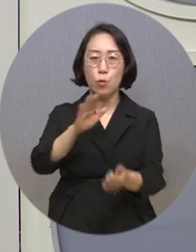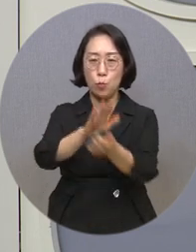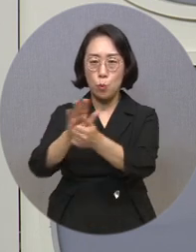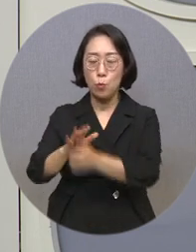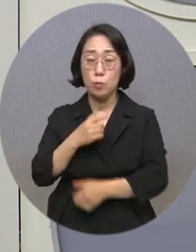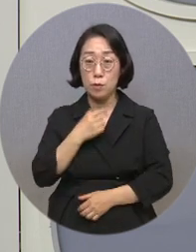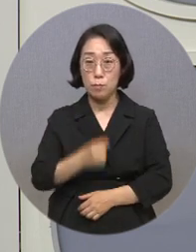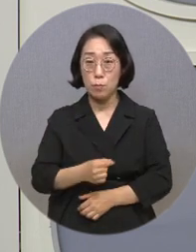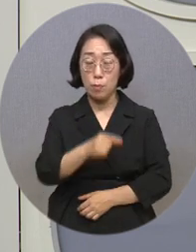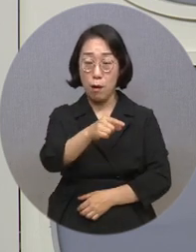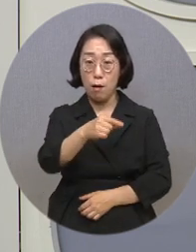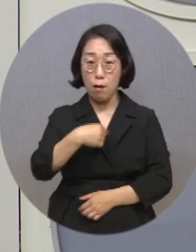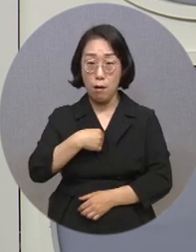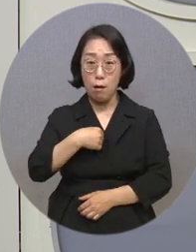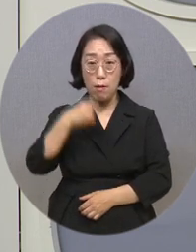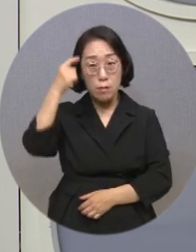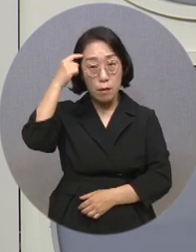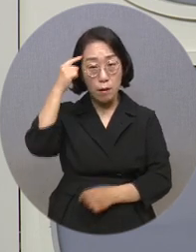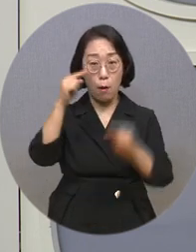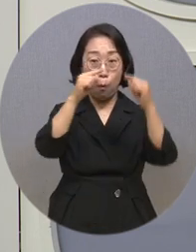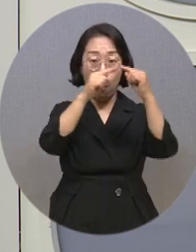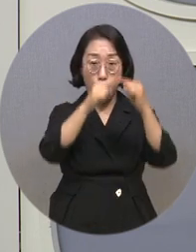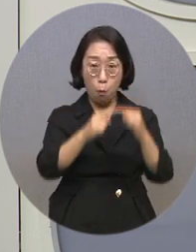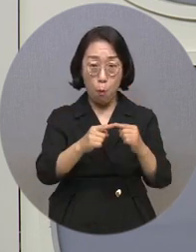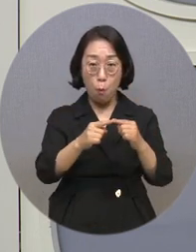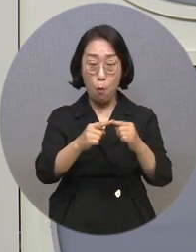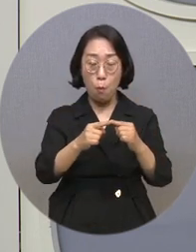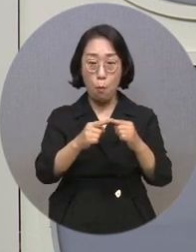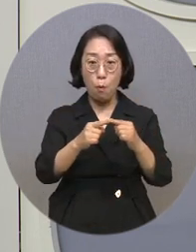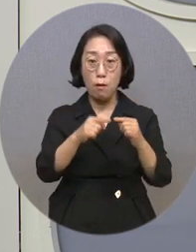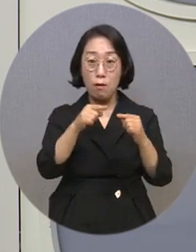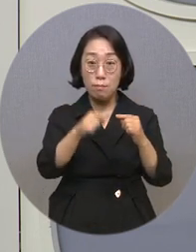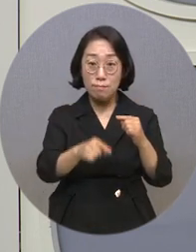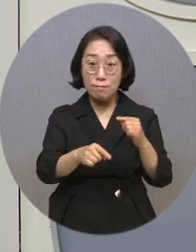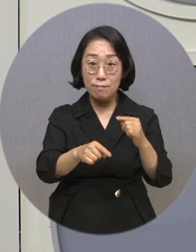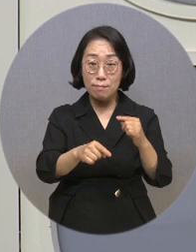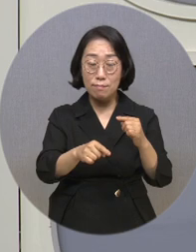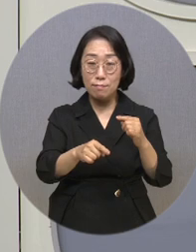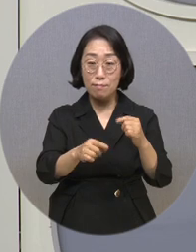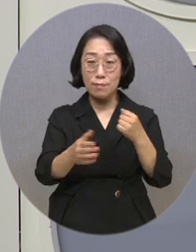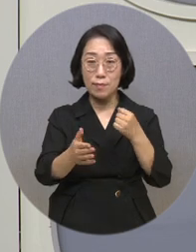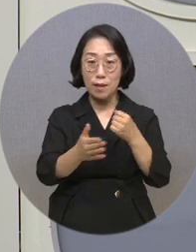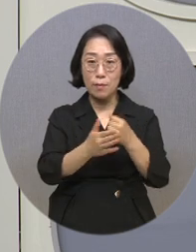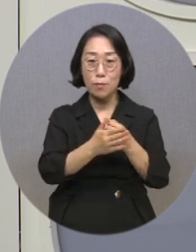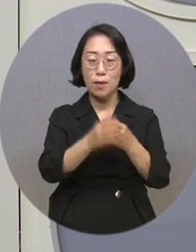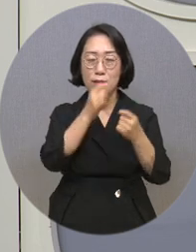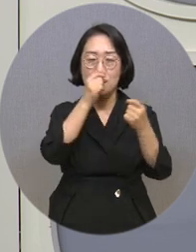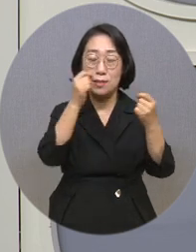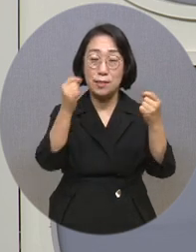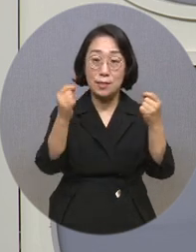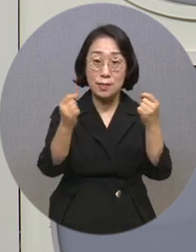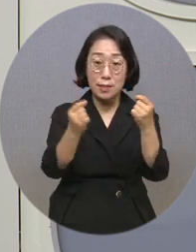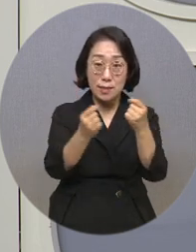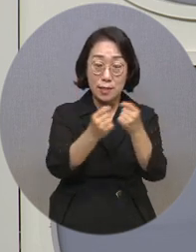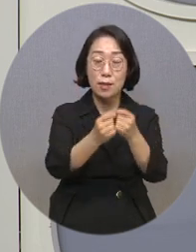있었는데, 아, 이분이 나하고 꿈이 같구나. 그것이 인연이 돼가지고, 진짜,